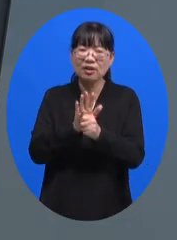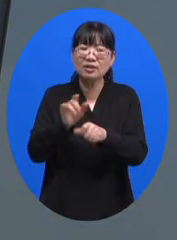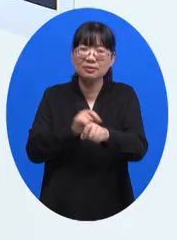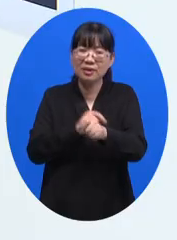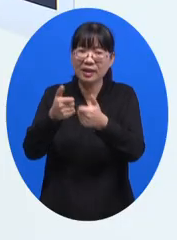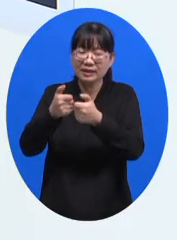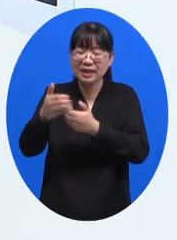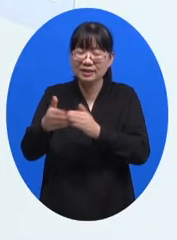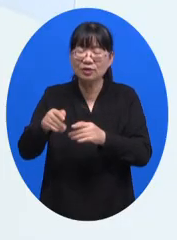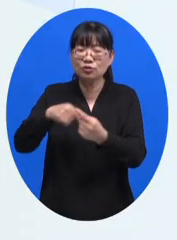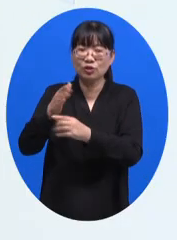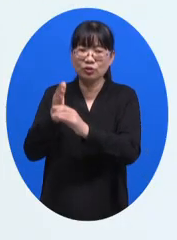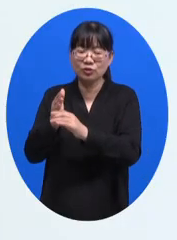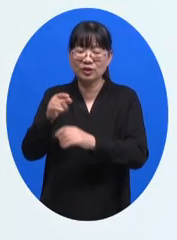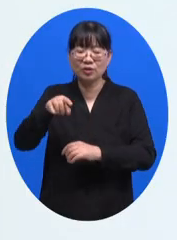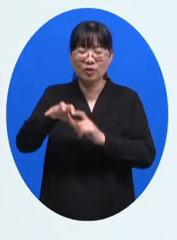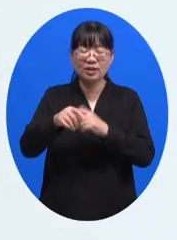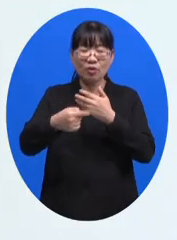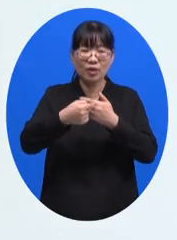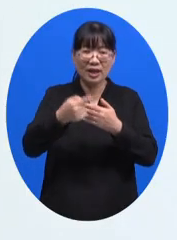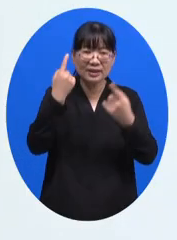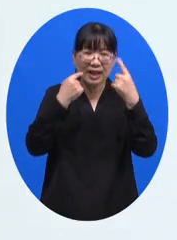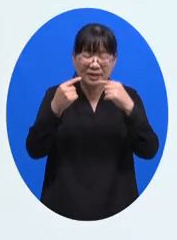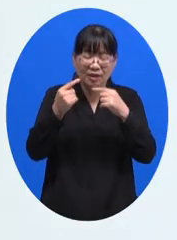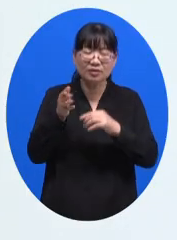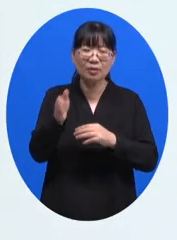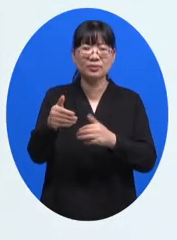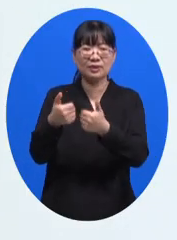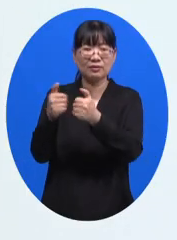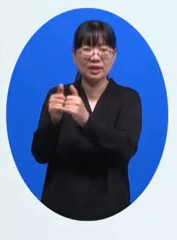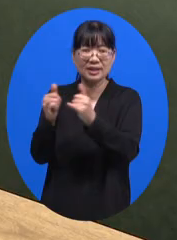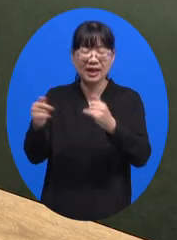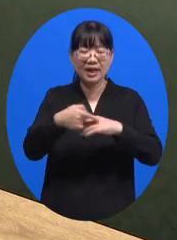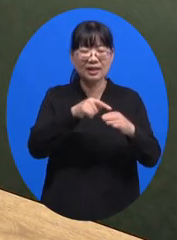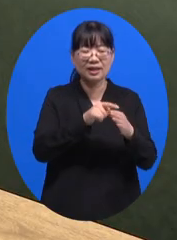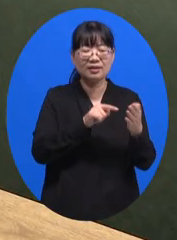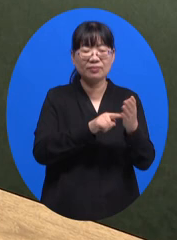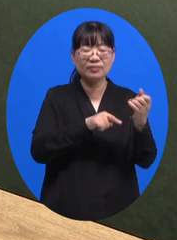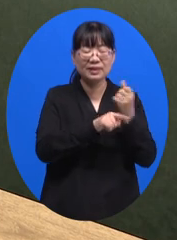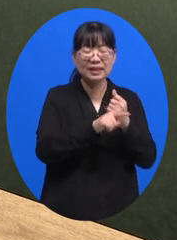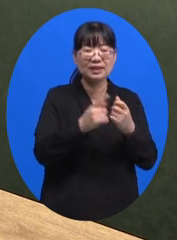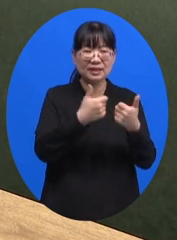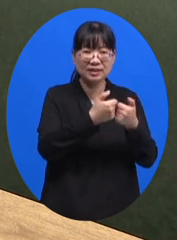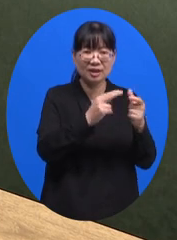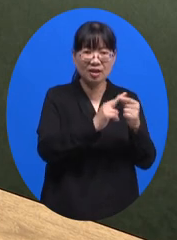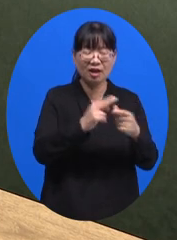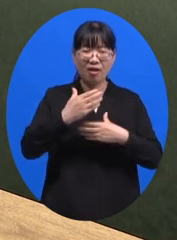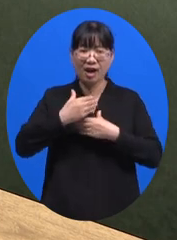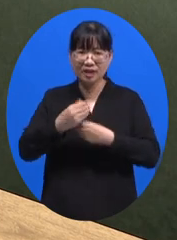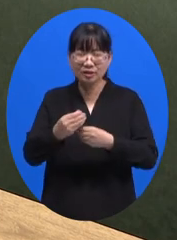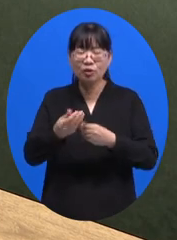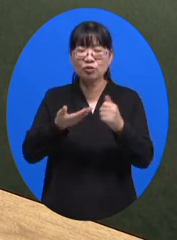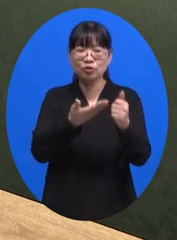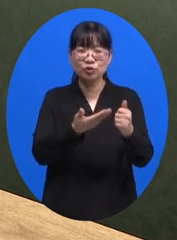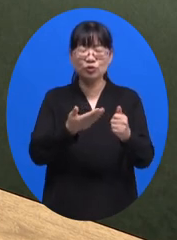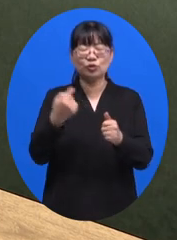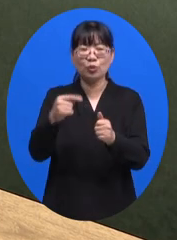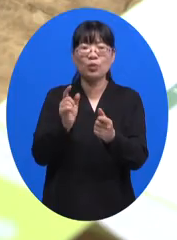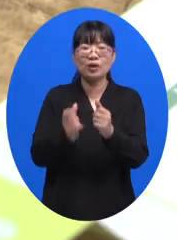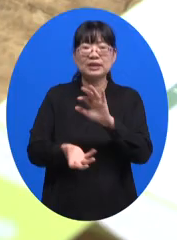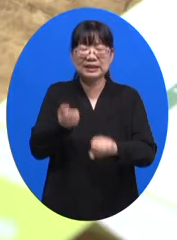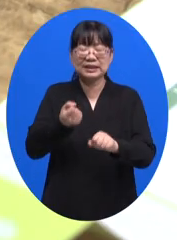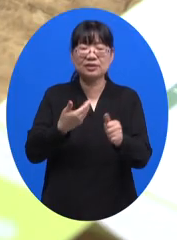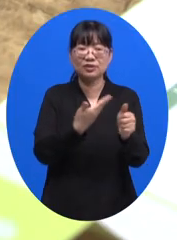중입니다. 이곳에선 외상심리 전문상담사가 심리상담과 안정화 교육 등을 즉시 지원해